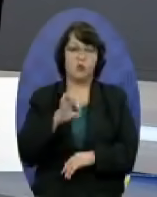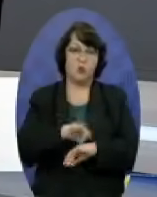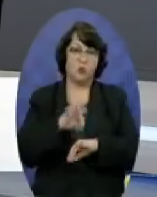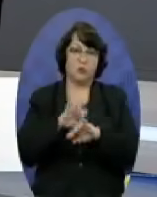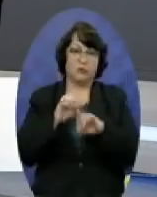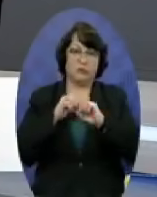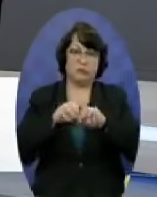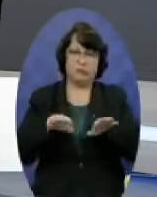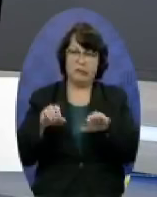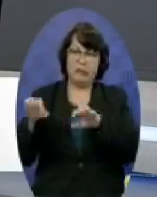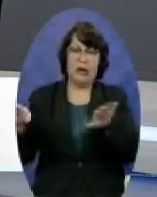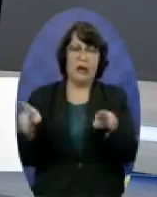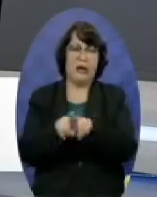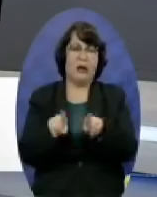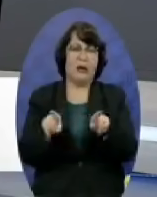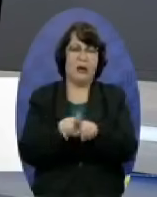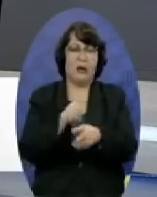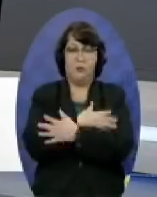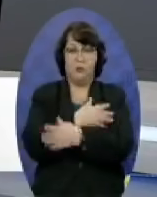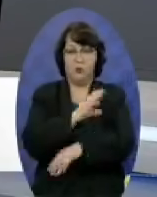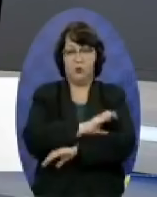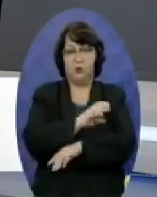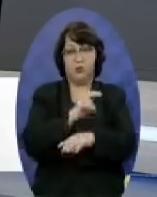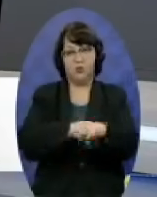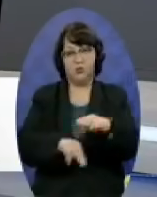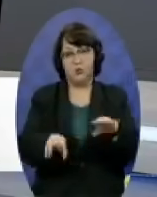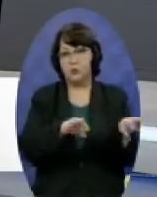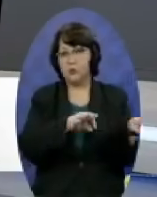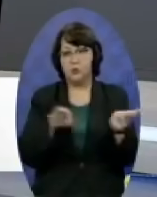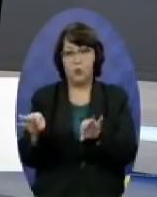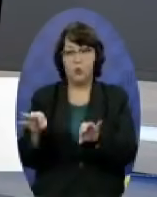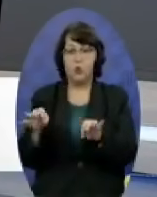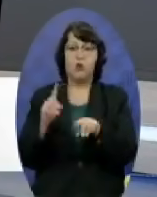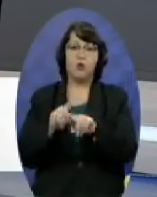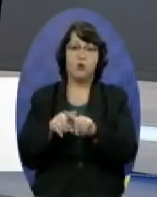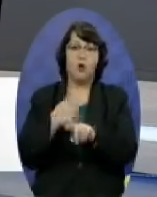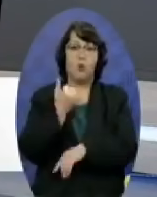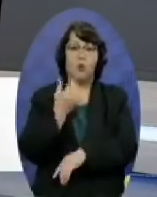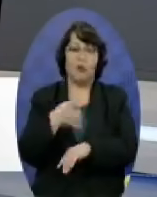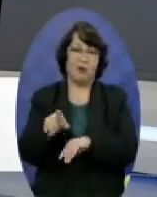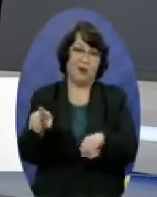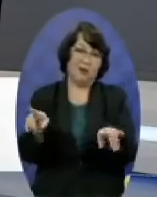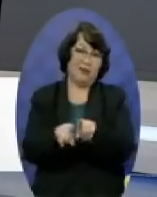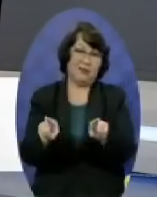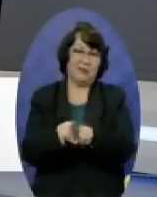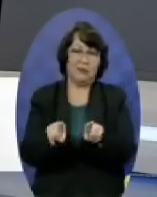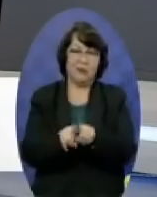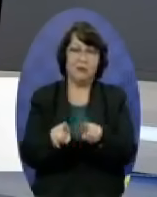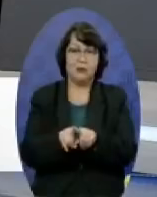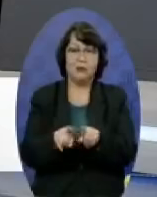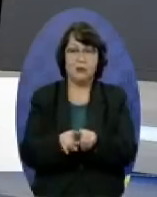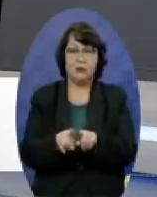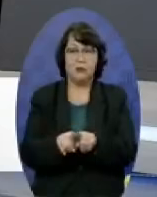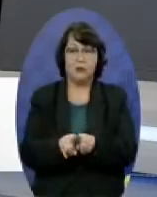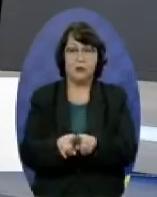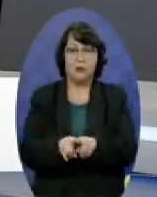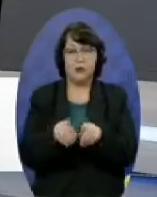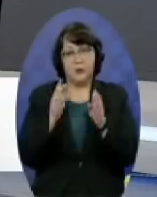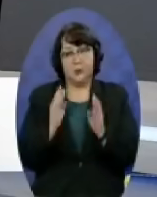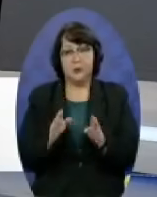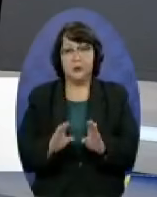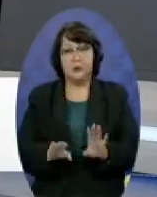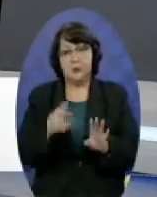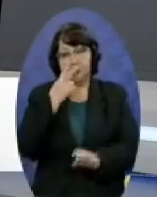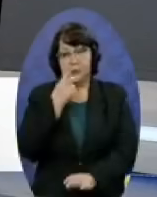учраас амралтын сунгахтай холбоотой асуудлыг за хөдөө орон нутагт ч гэсэн бас ижил байдлаар шийдэх юм шийдвэр бол цаашдаа бас харагдаж байгаа юм. За тэгэхээр